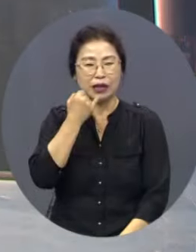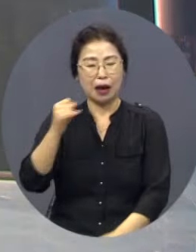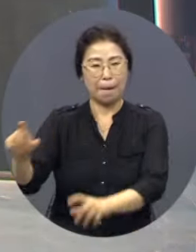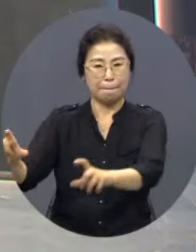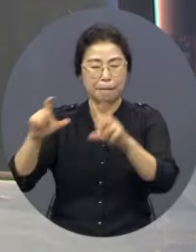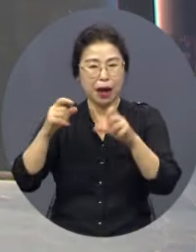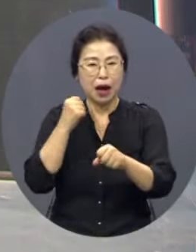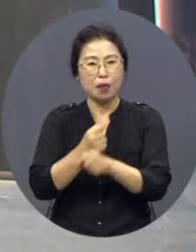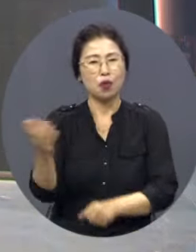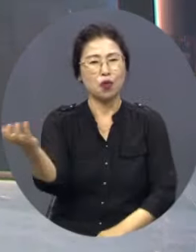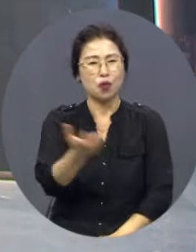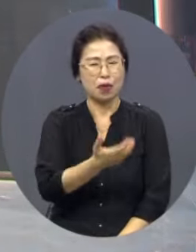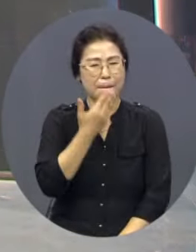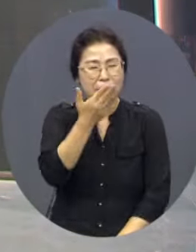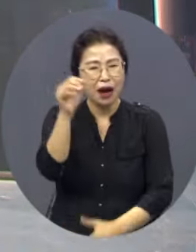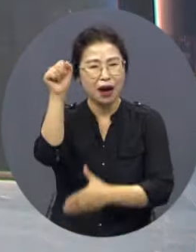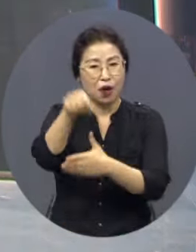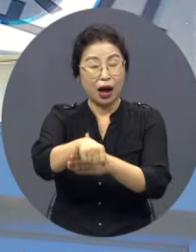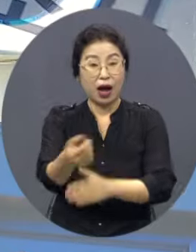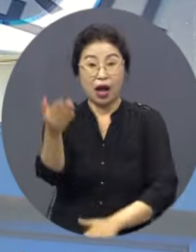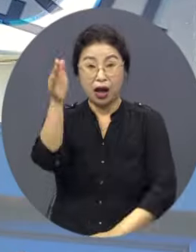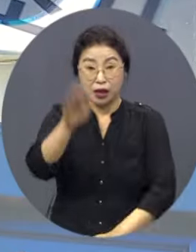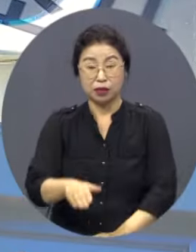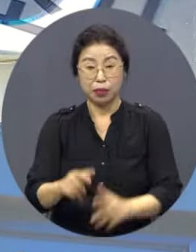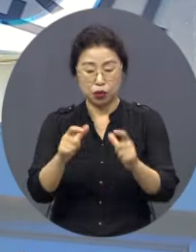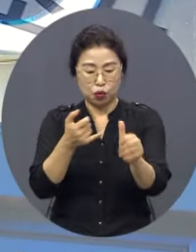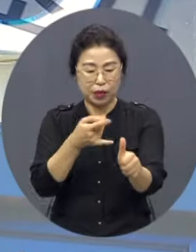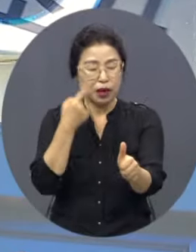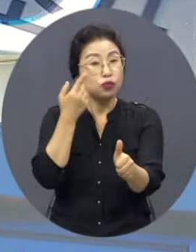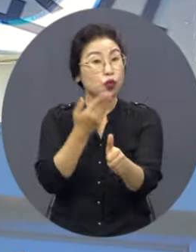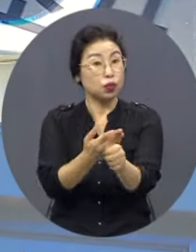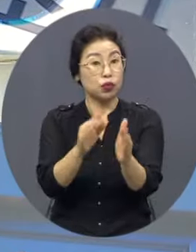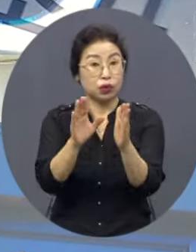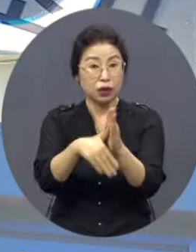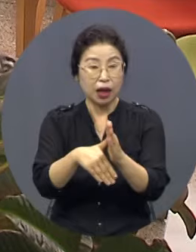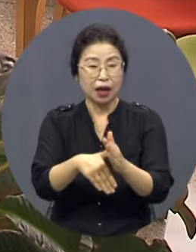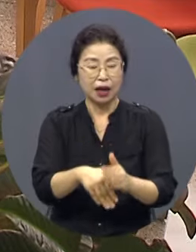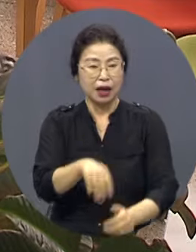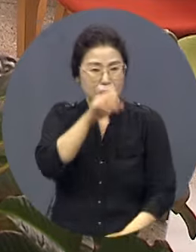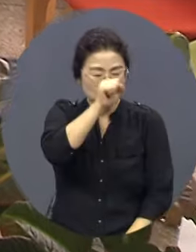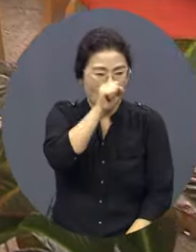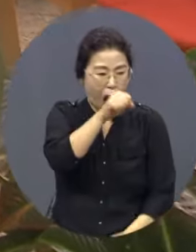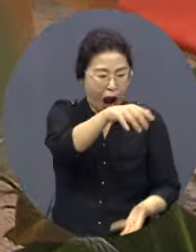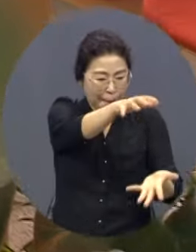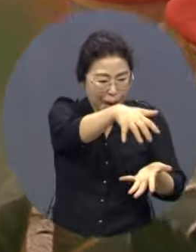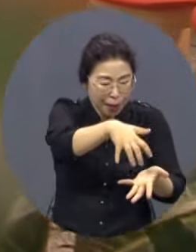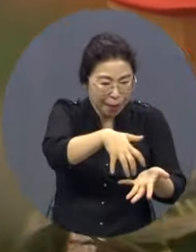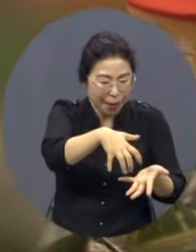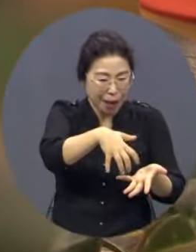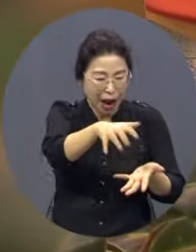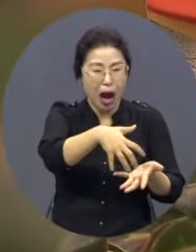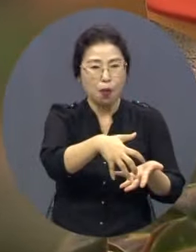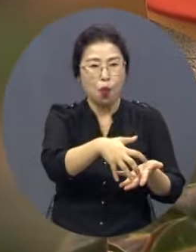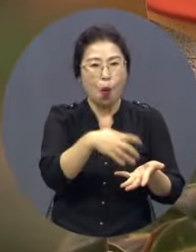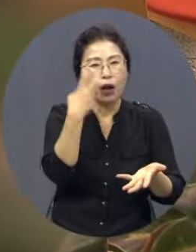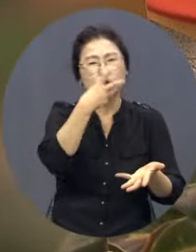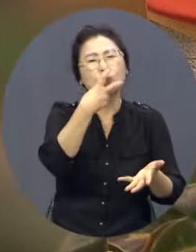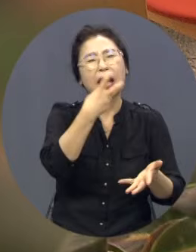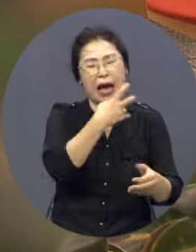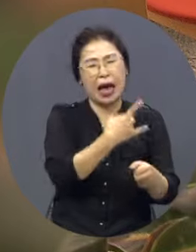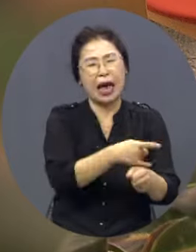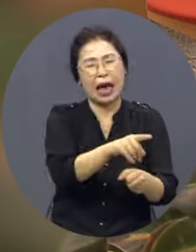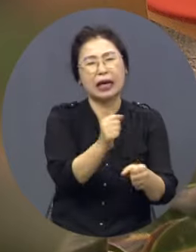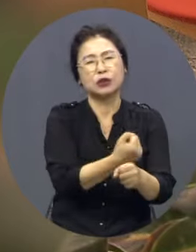이전할 수 있었습니다. 하지만 도민 의견 조사를 하면서 긍정적인 의견을 내줄 사람을 조직적으로 모아